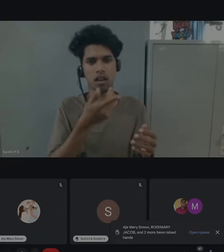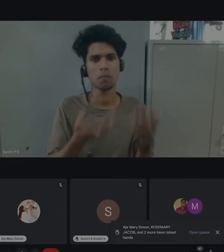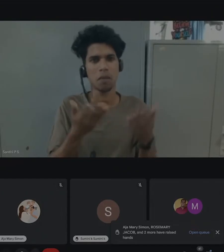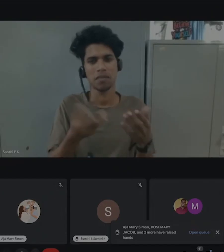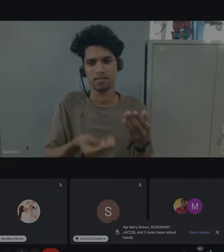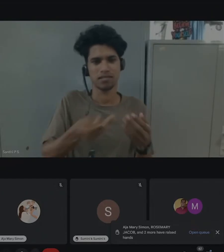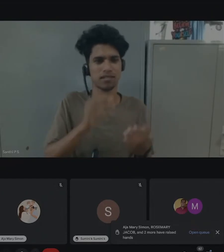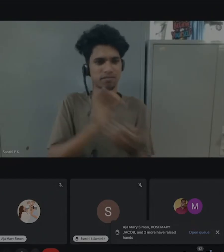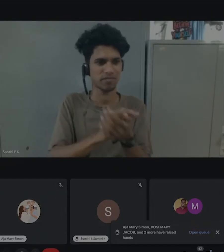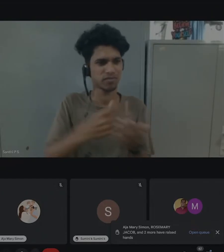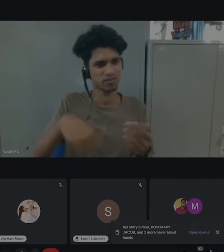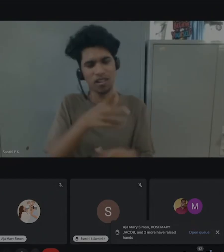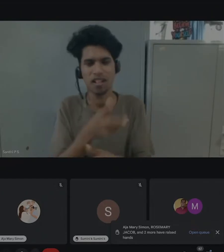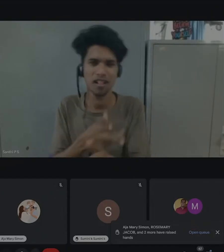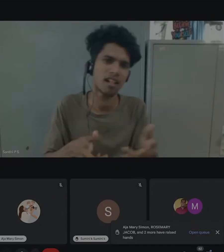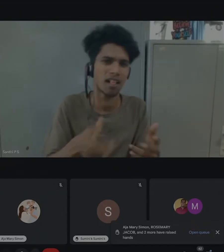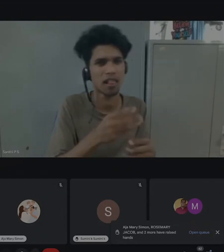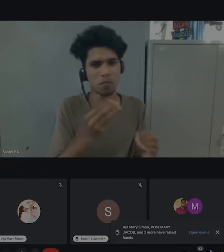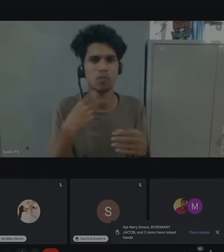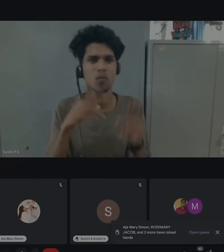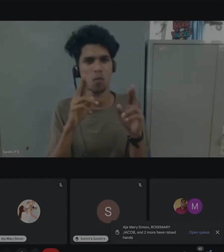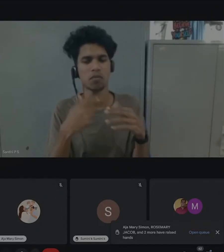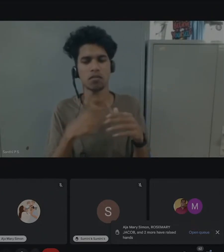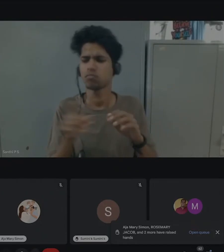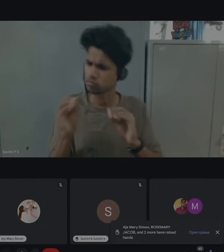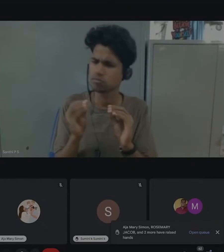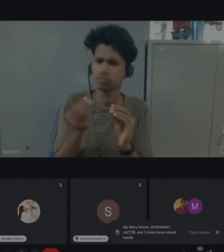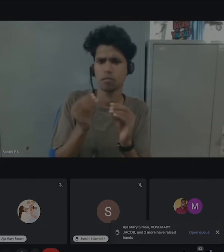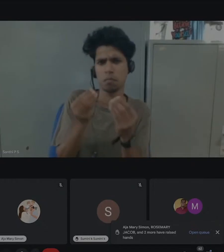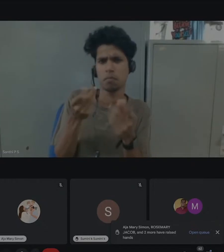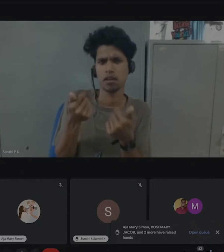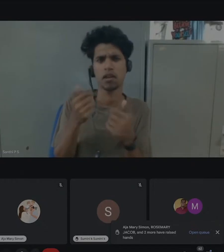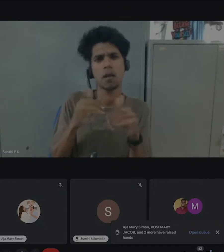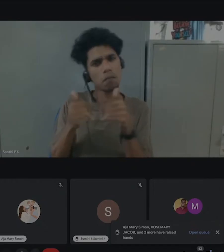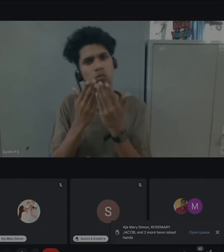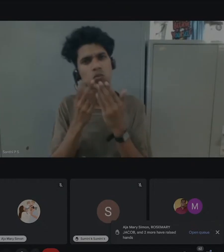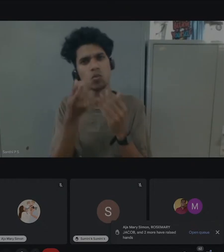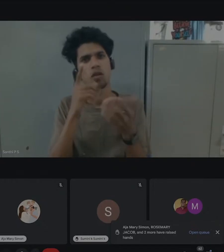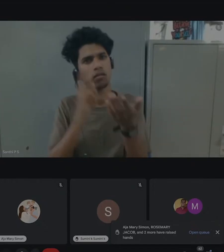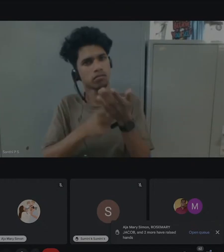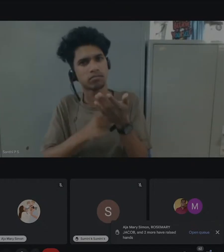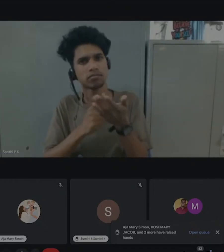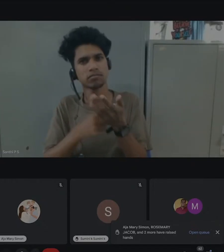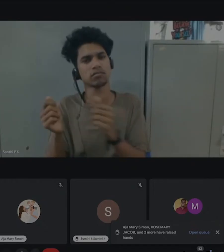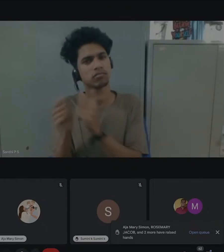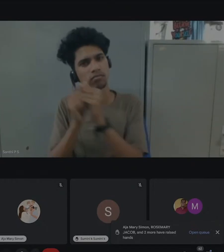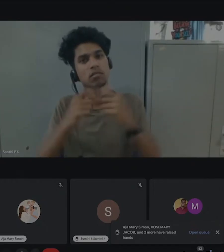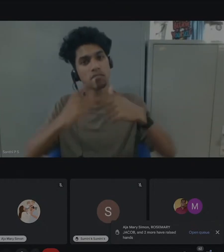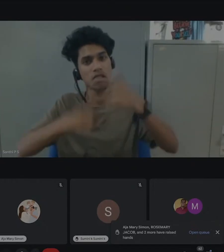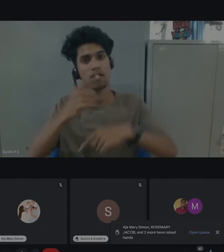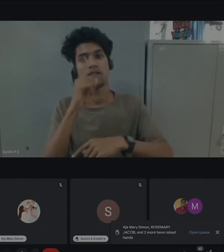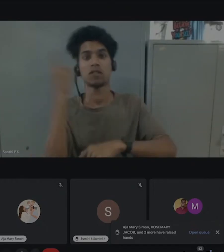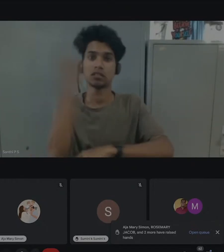ആവുമോന്നറിയാൻ വേണ്ടി. നല്ല കാര്യം. അത് പ്ലേ സ്കൂളിലോ അംഗൻവാടിയിലോ എത്രയും വേഗം തന്നെ വിട്ട് റെഗുലറായി വിടണം. ആദ്യമായിട്ട്